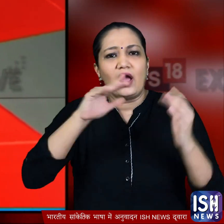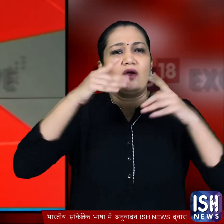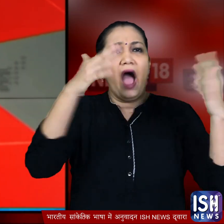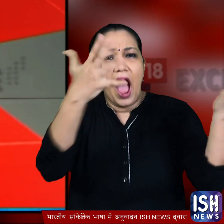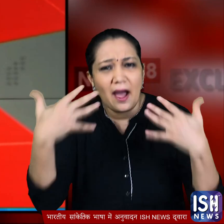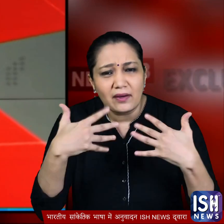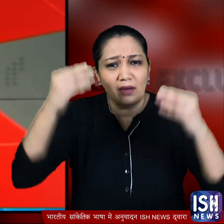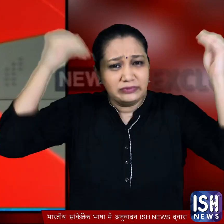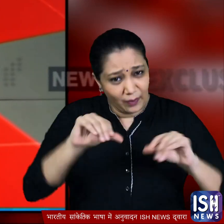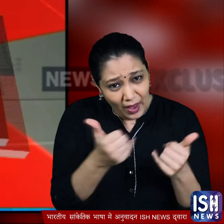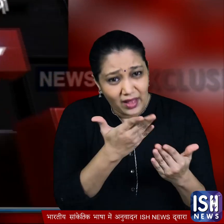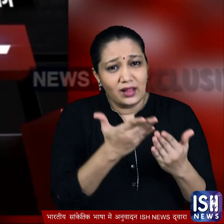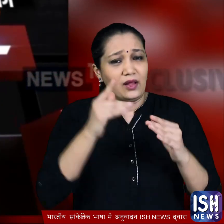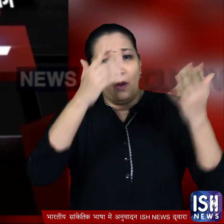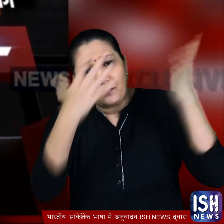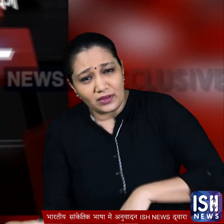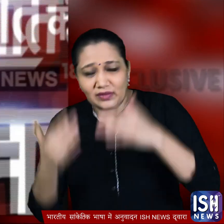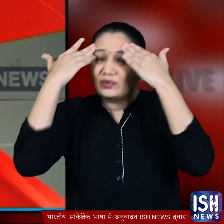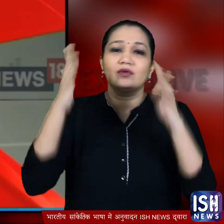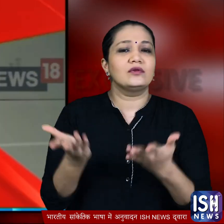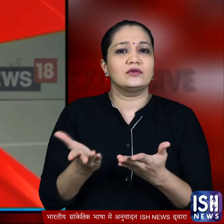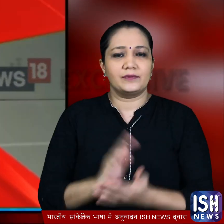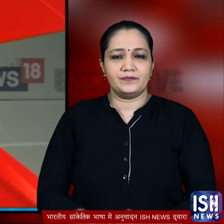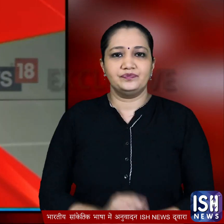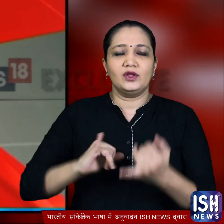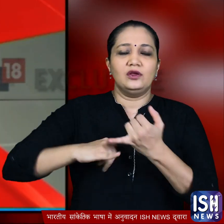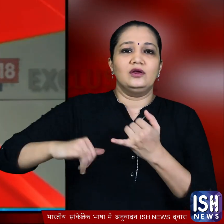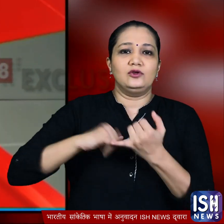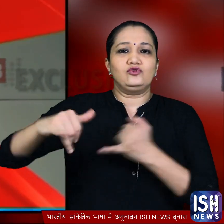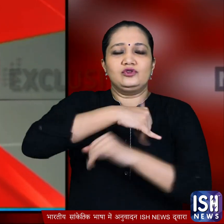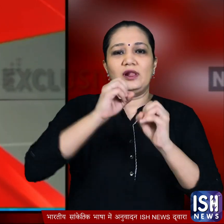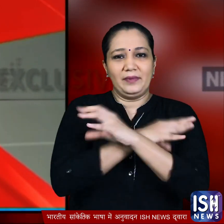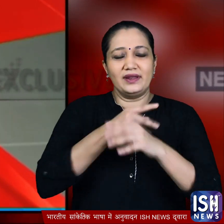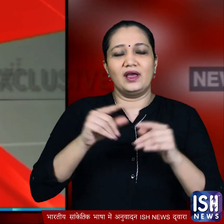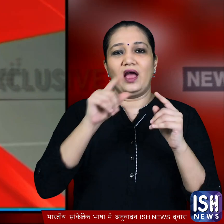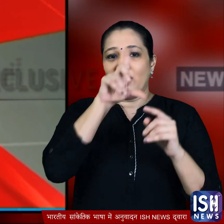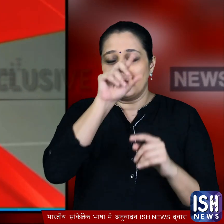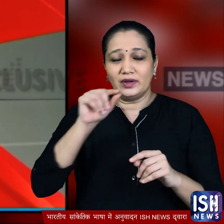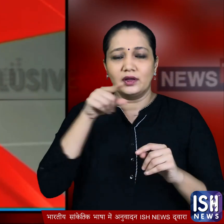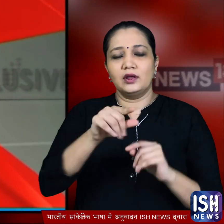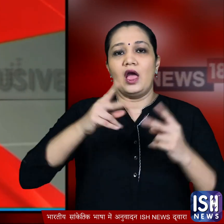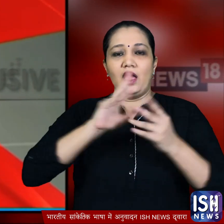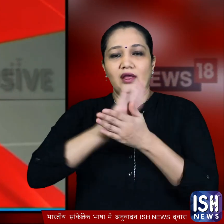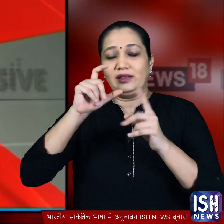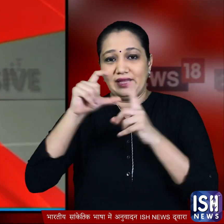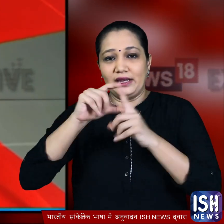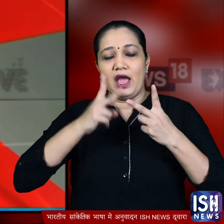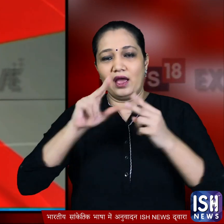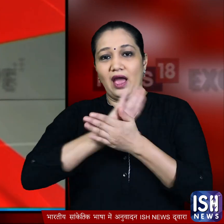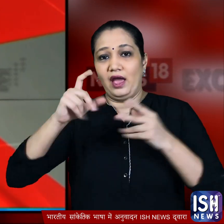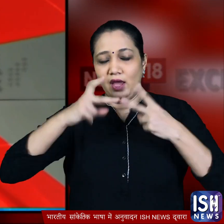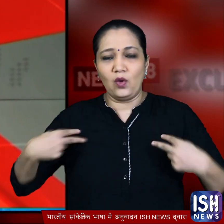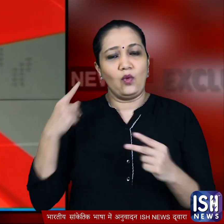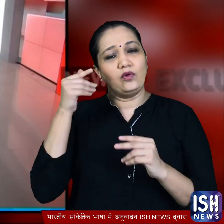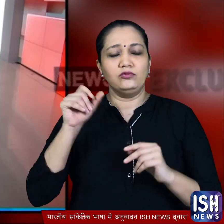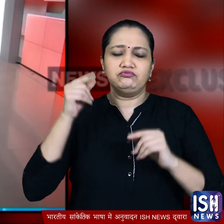होर्डिंग तेज हवा और बारिश झेल पाएगी या नहीं। सोशल मीडिया कंपनी ट्विटर को दिल्ली हाई कोर्ट से तगड़ा झटका लगा। न्यूज़ 18 के अमित कुमार